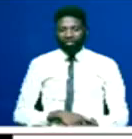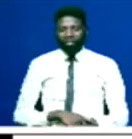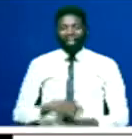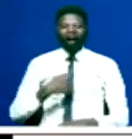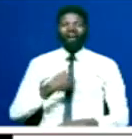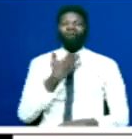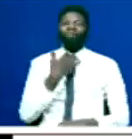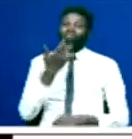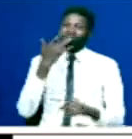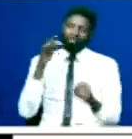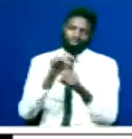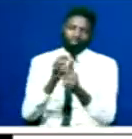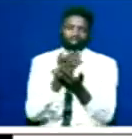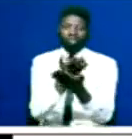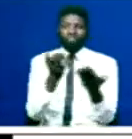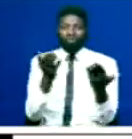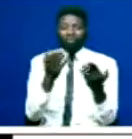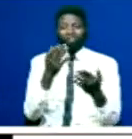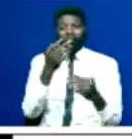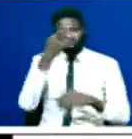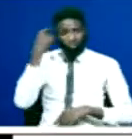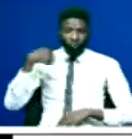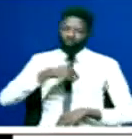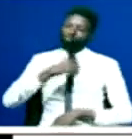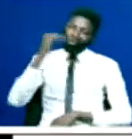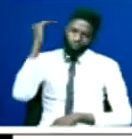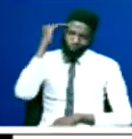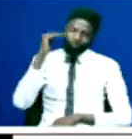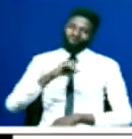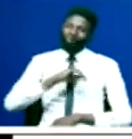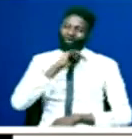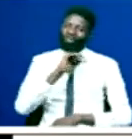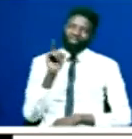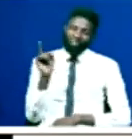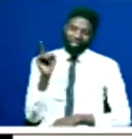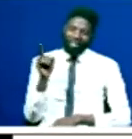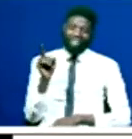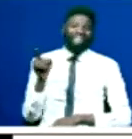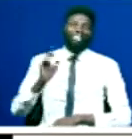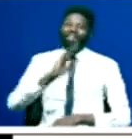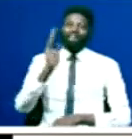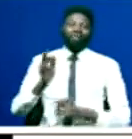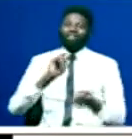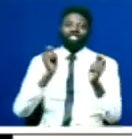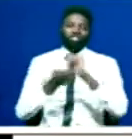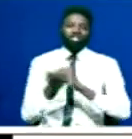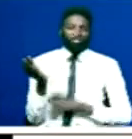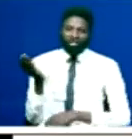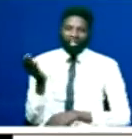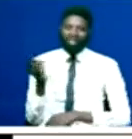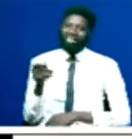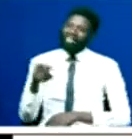kwa sababu huyu mungwana tunamjua na habadiliki na